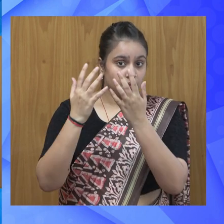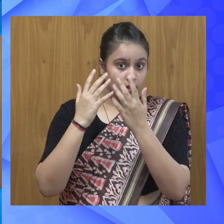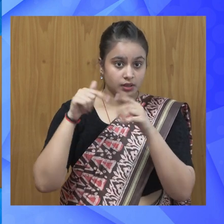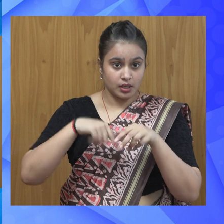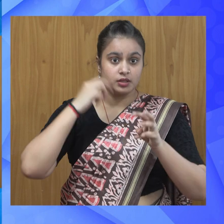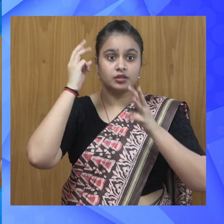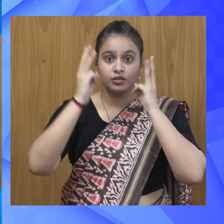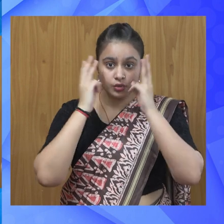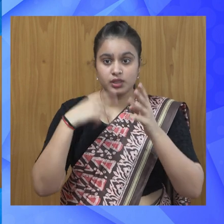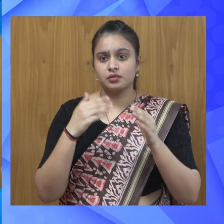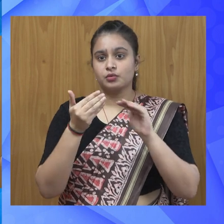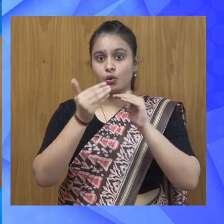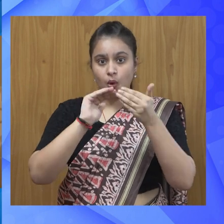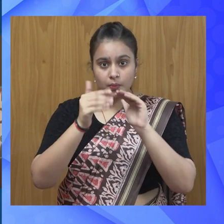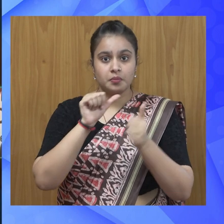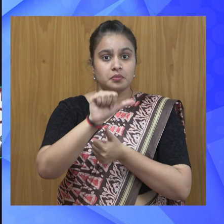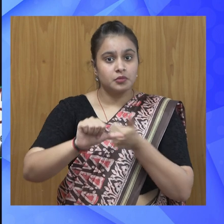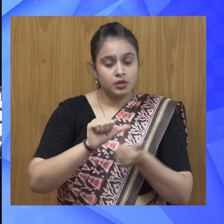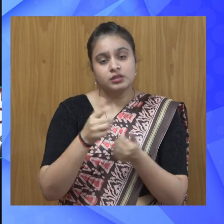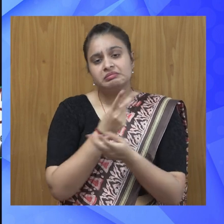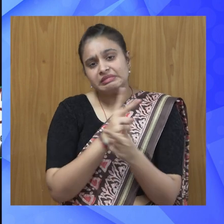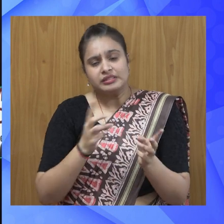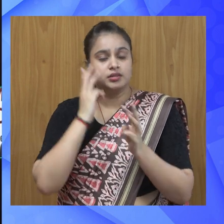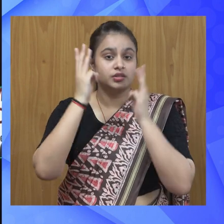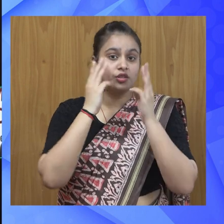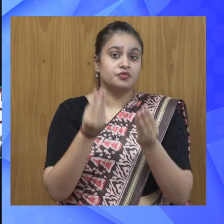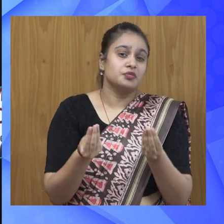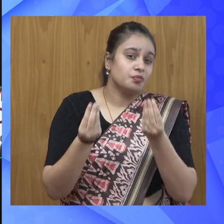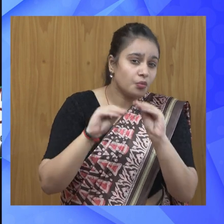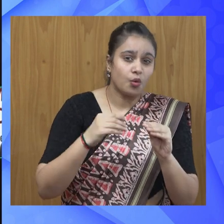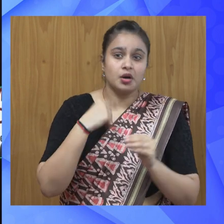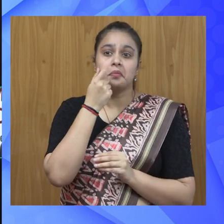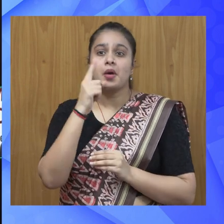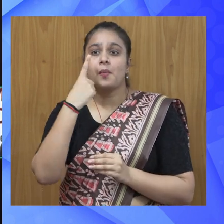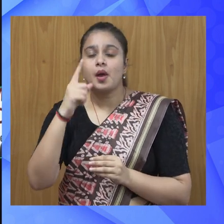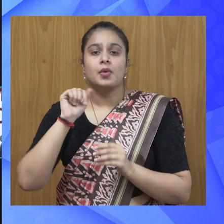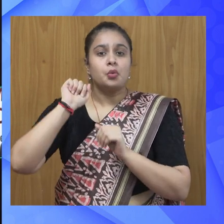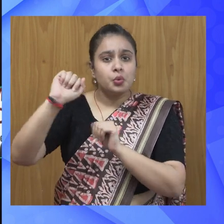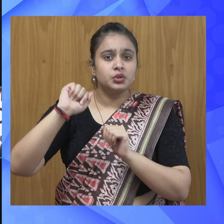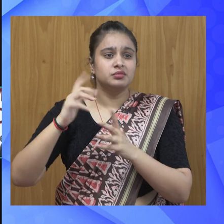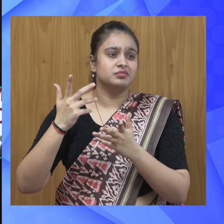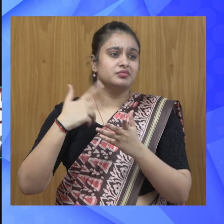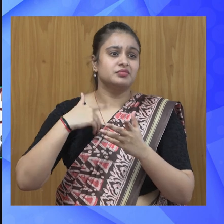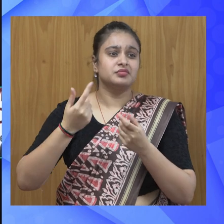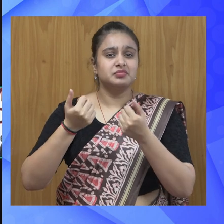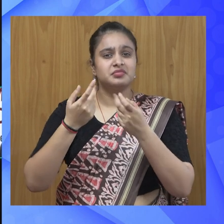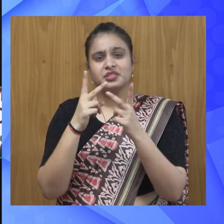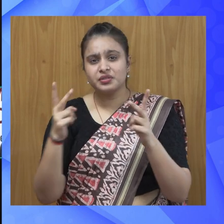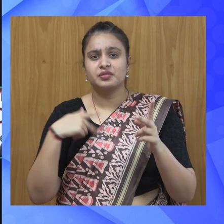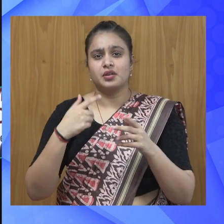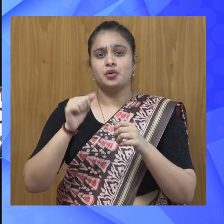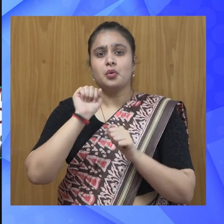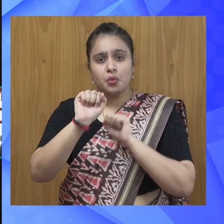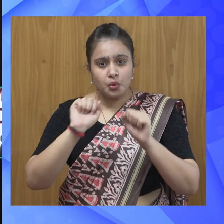आजकल प्रतिस्पर्धा कॉम्पिटिशन, इसमें इतना तनाव होता है, पेरेंटल ओवर एक्सपेक्टेशंस होती हैं, उससे आपका परफॉर्मेंस भी गिरता है,